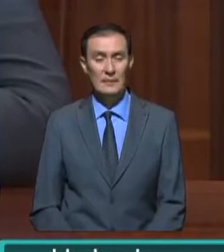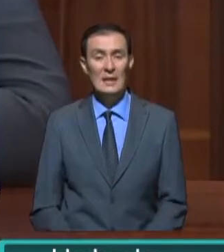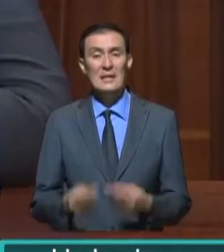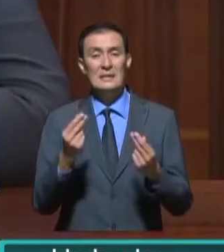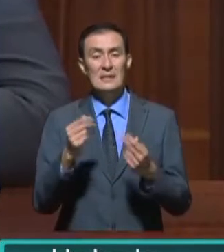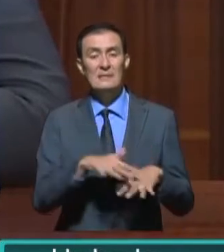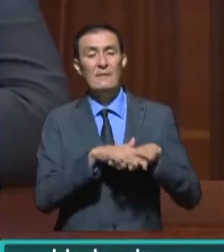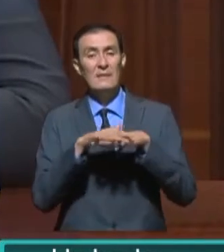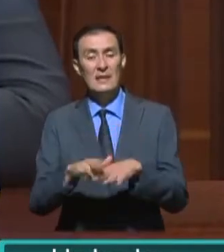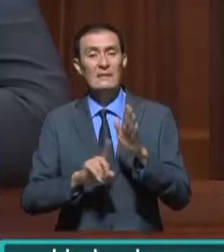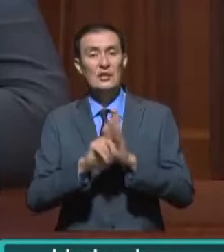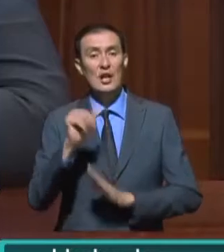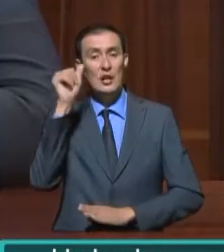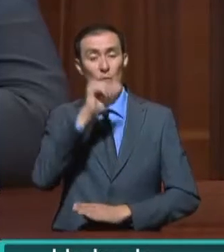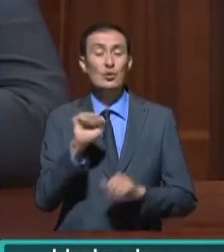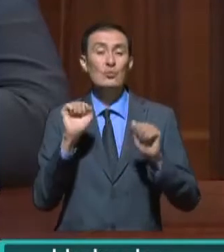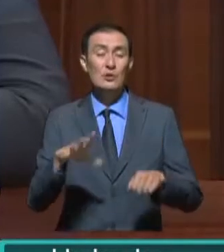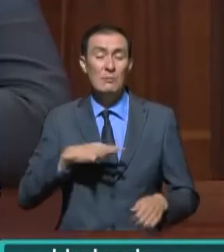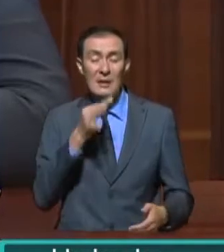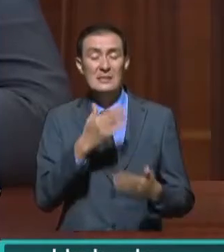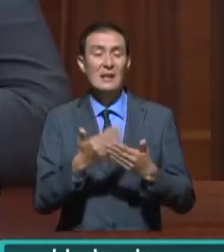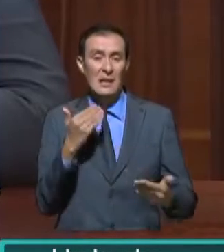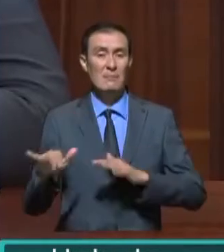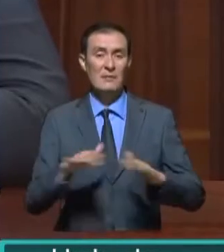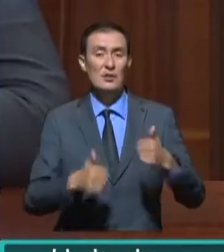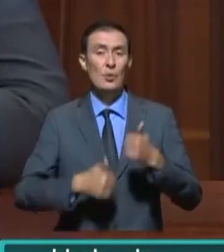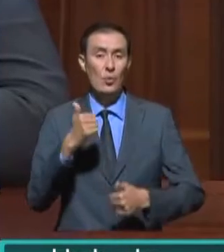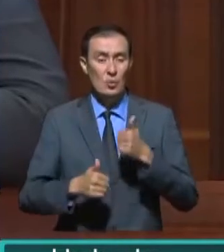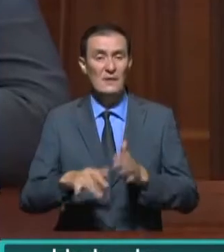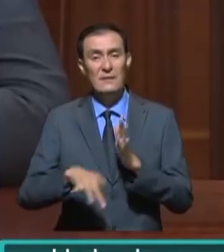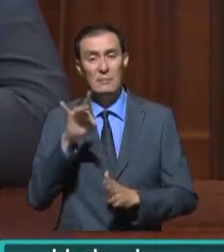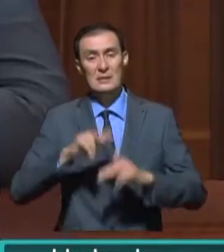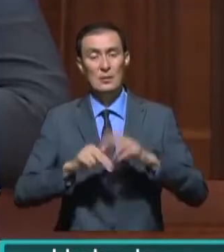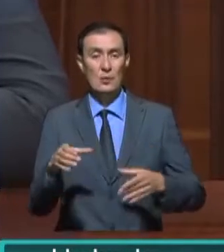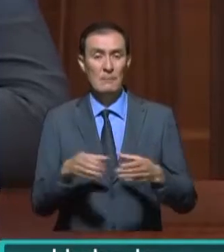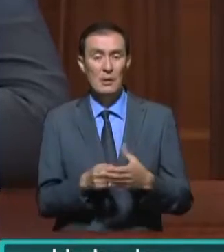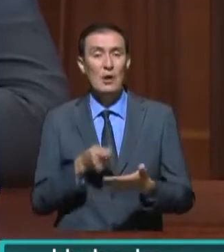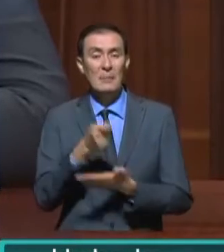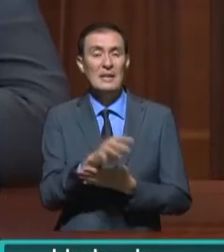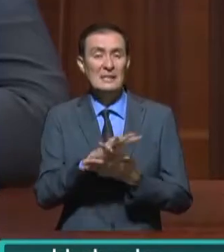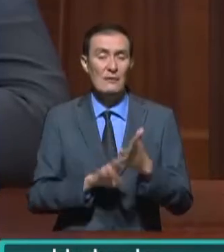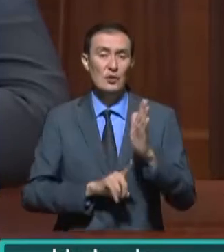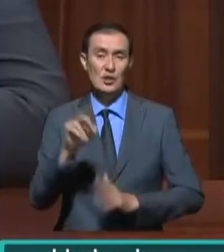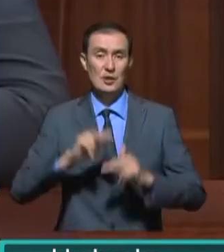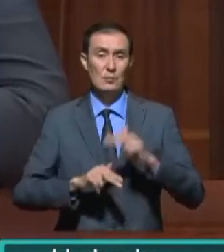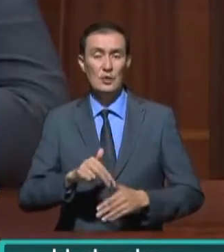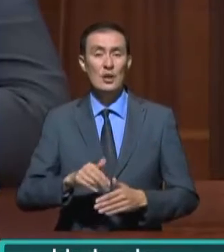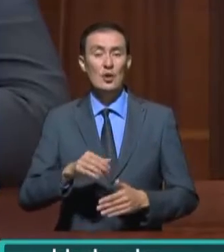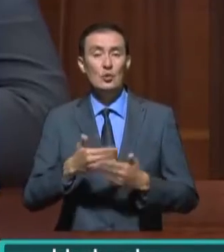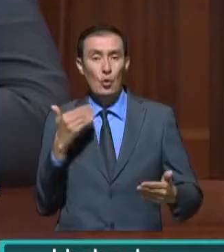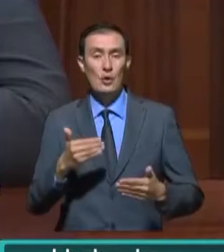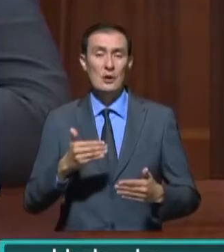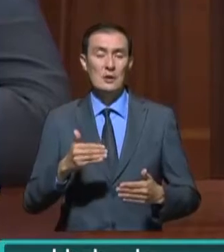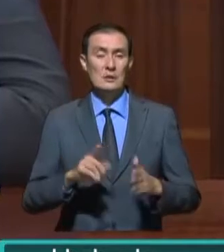Средства выделены в начале года. Можно было заранее провести конкурсы и определить подрядчиков, подать заявки, начать ремонт сразу по завершении учебного